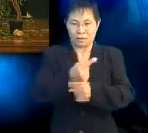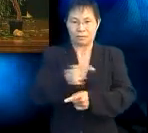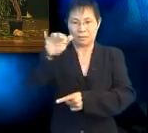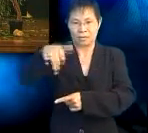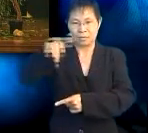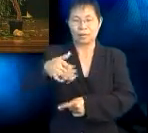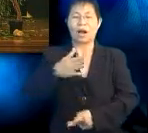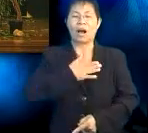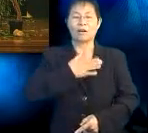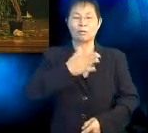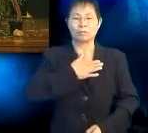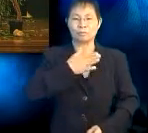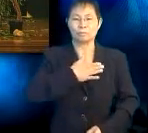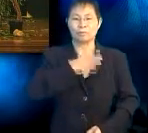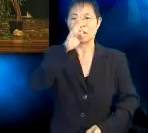Aku,